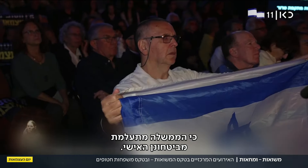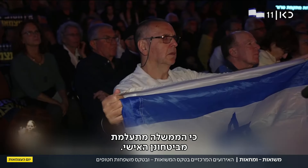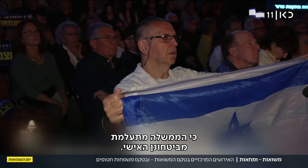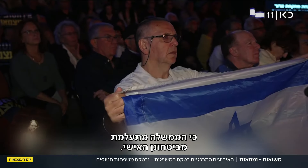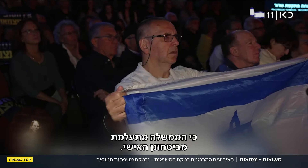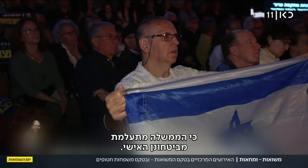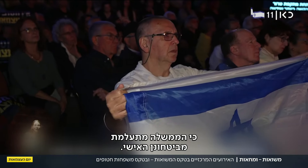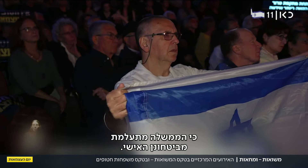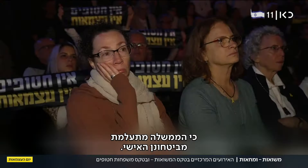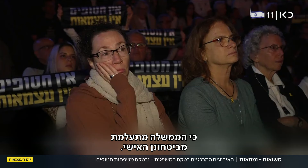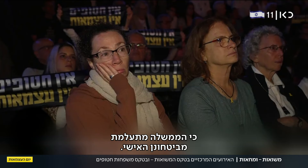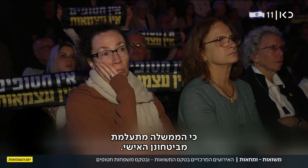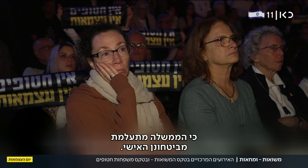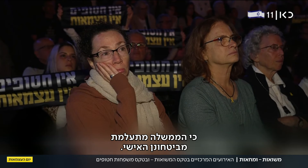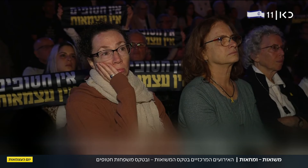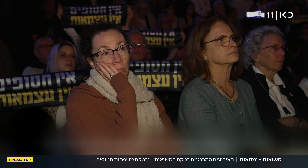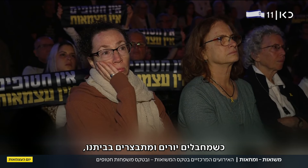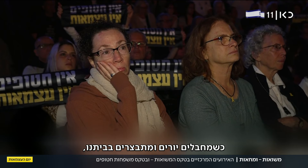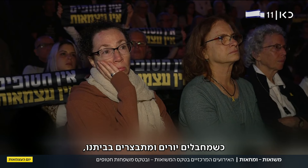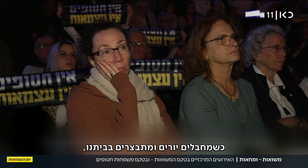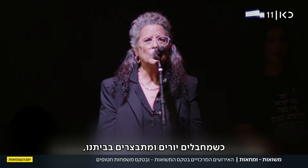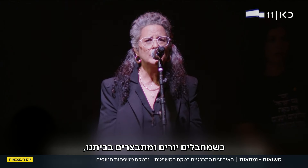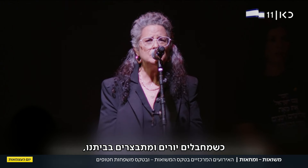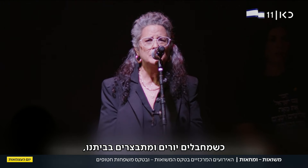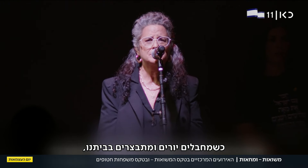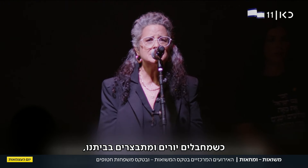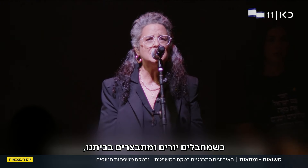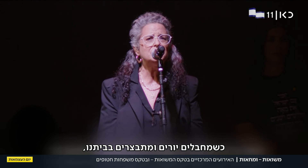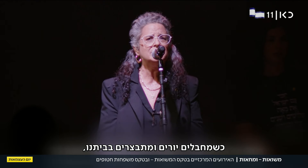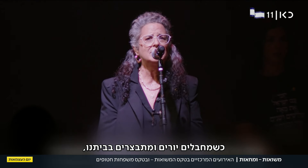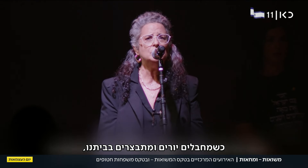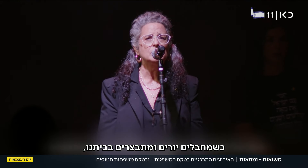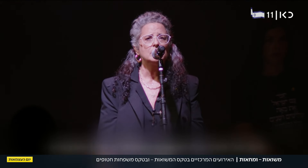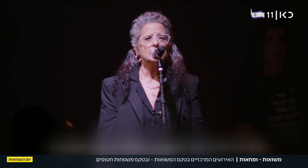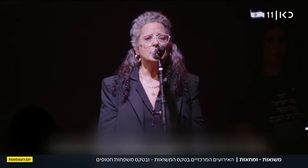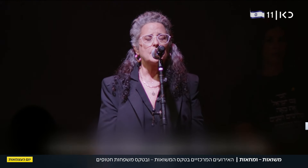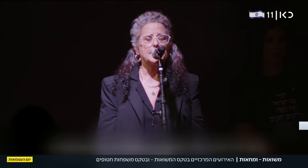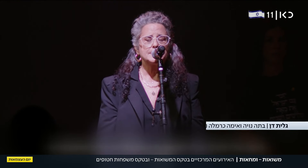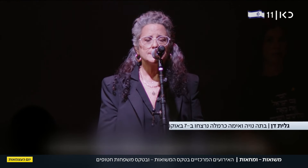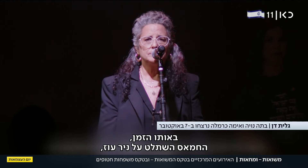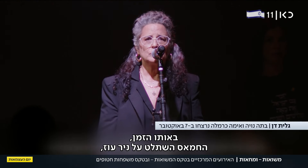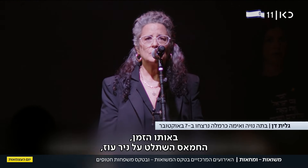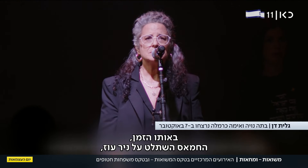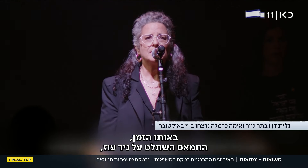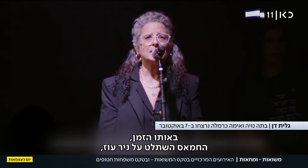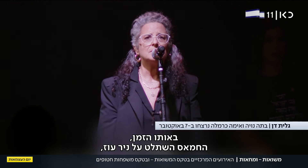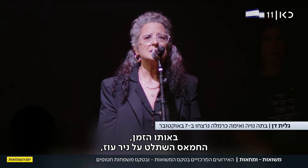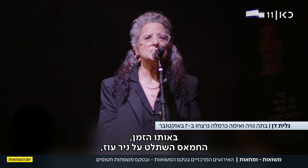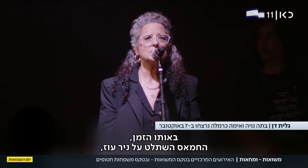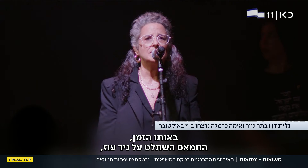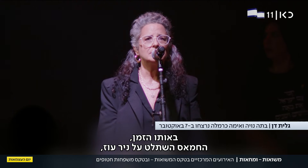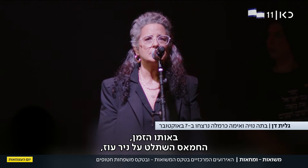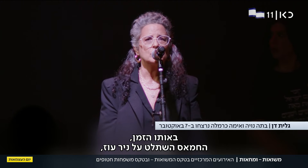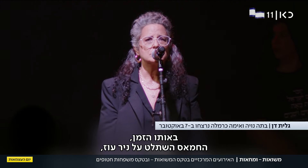הצהירו כי הממשלה מתעלמת מביטחונם האישי. כשמחבלים יורים ומתבצרים בביתנו, באותו הזמן